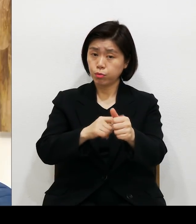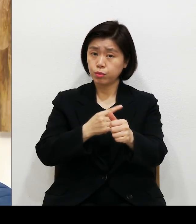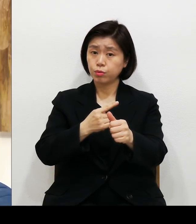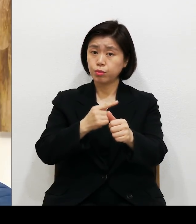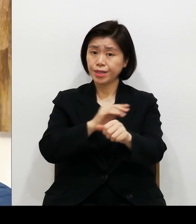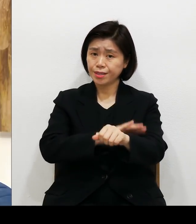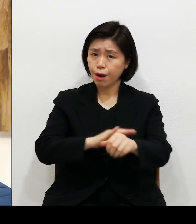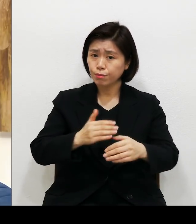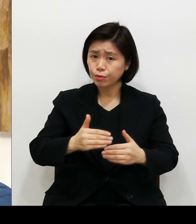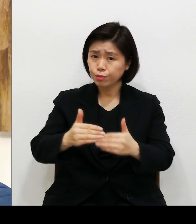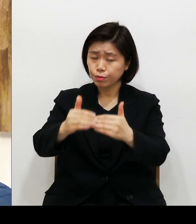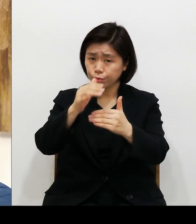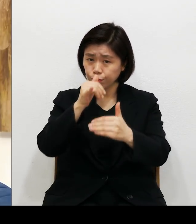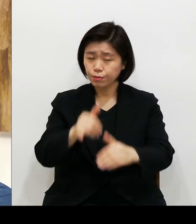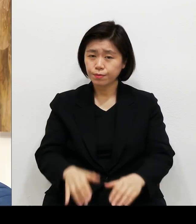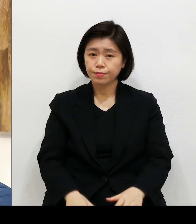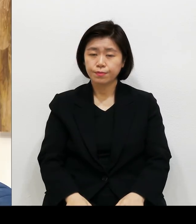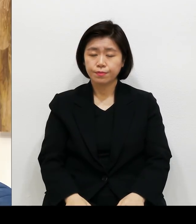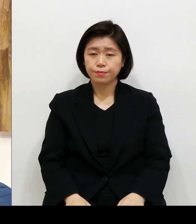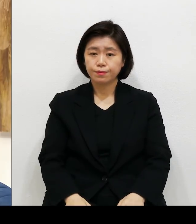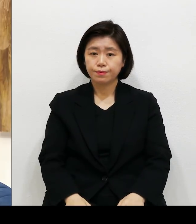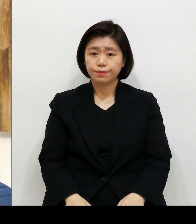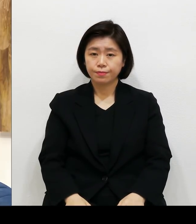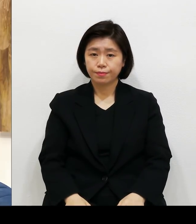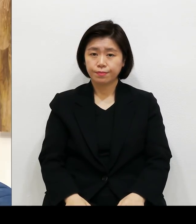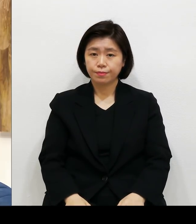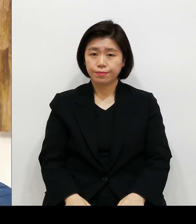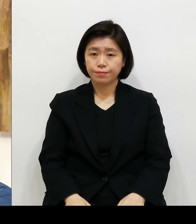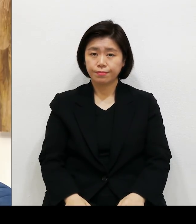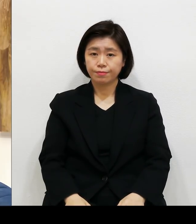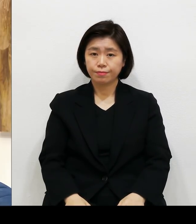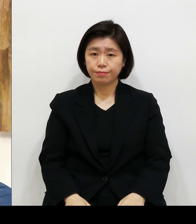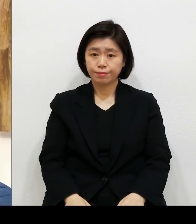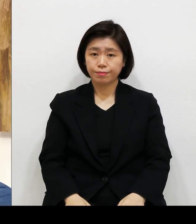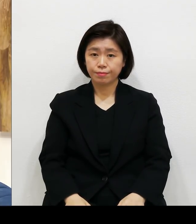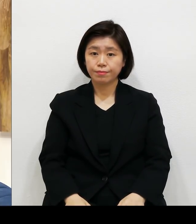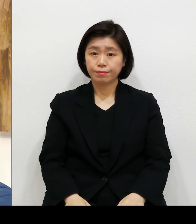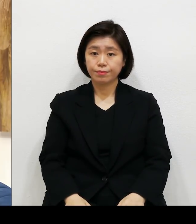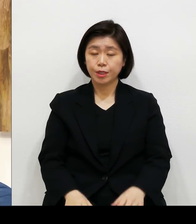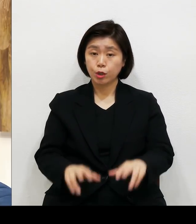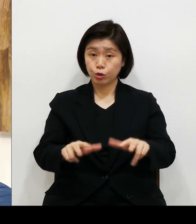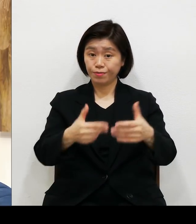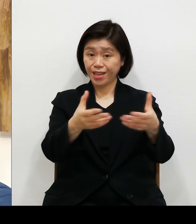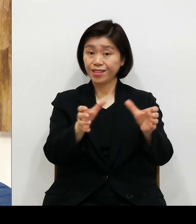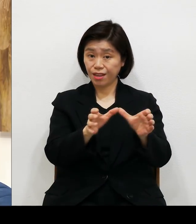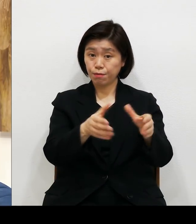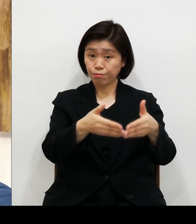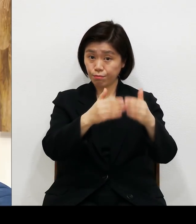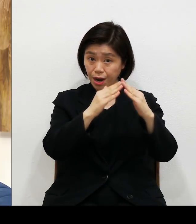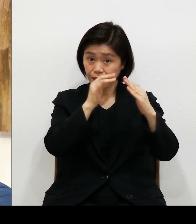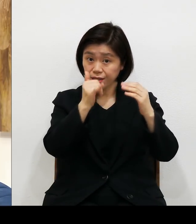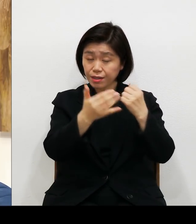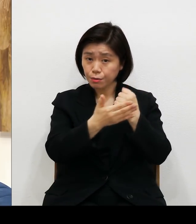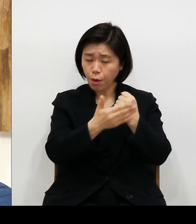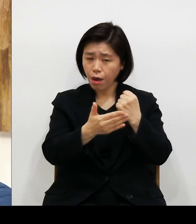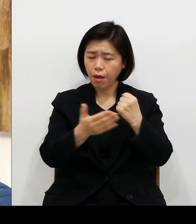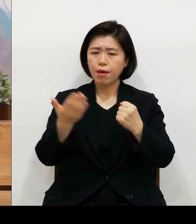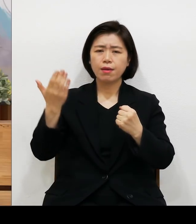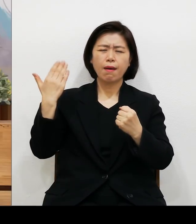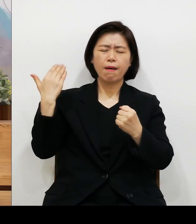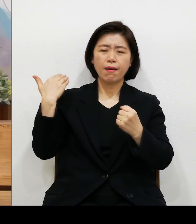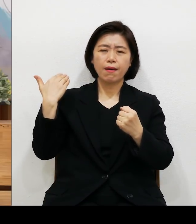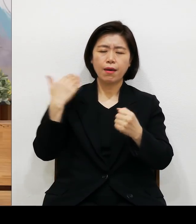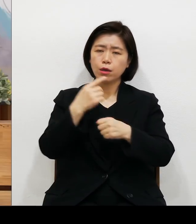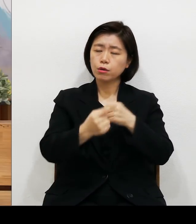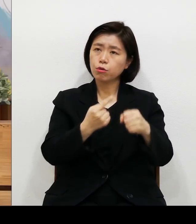되져 버리더라고요. 그래서 지금 또 그걸 만들어 놨더니 그렇게 1년에 서너 명이던 애기 예.